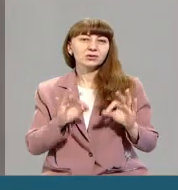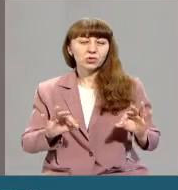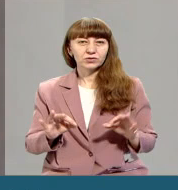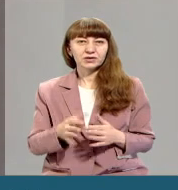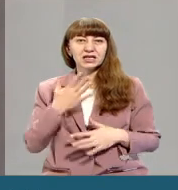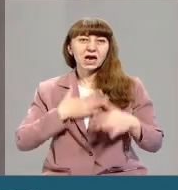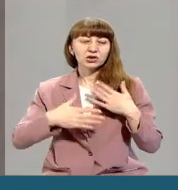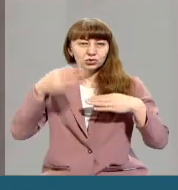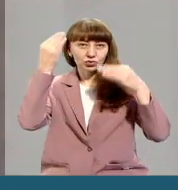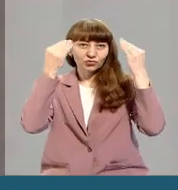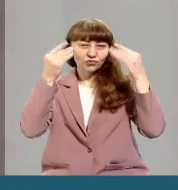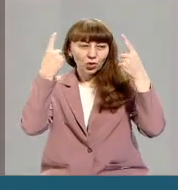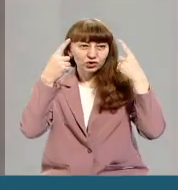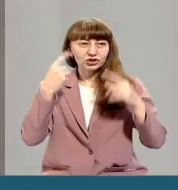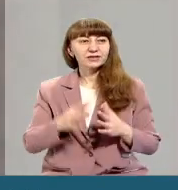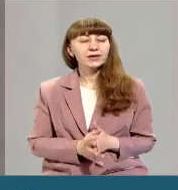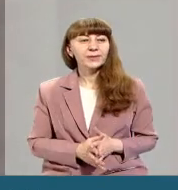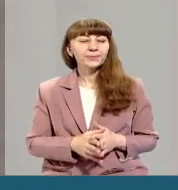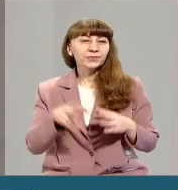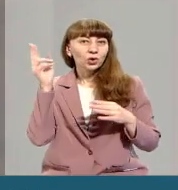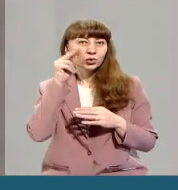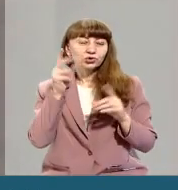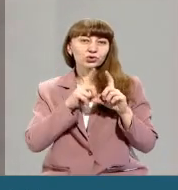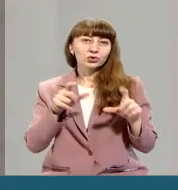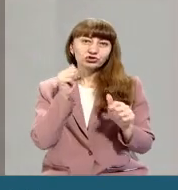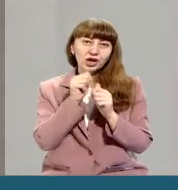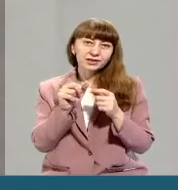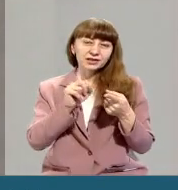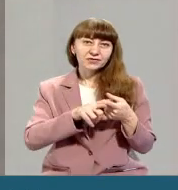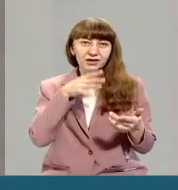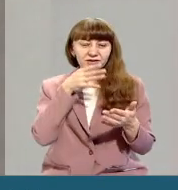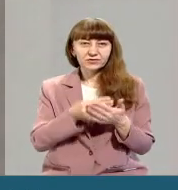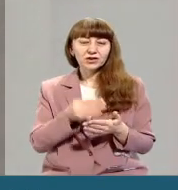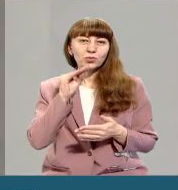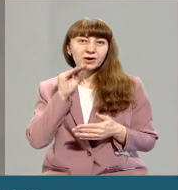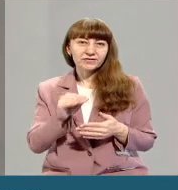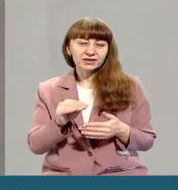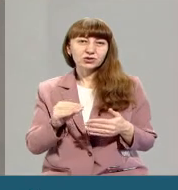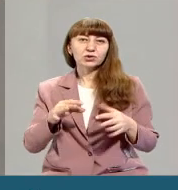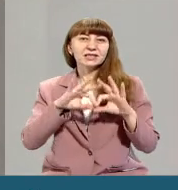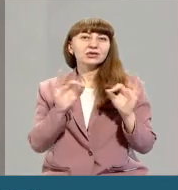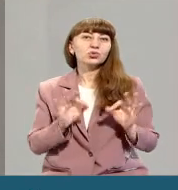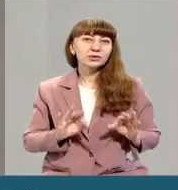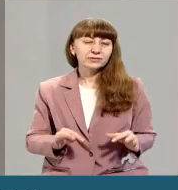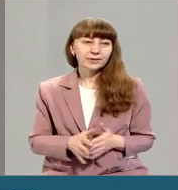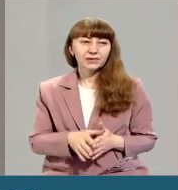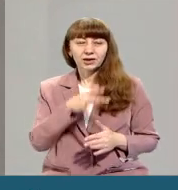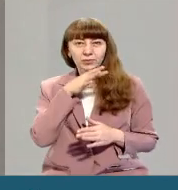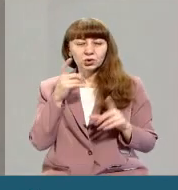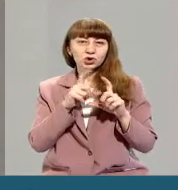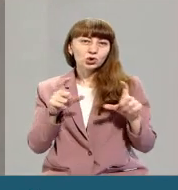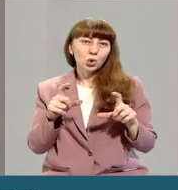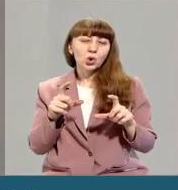приобщают хотелось быть что вота редко связывают свою профессиональную жизнь с искусством для многих школа искусств стала